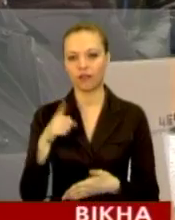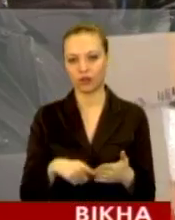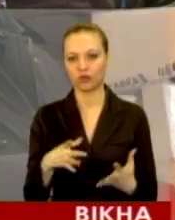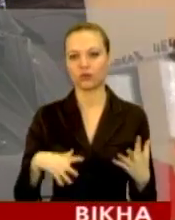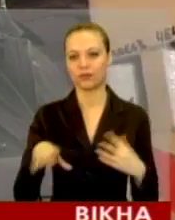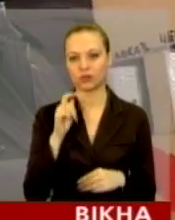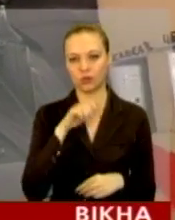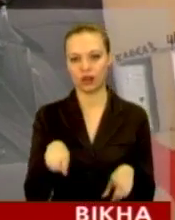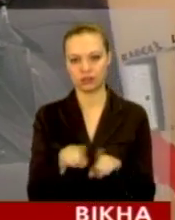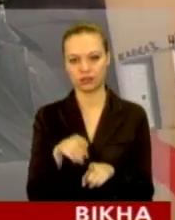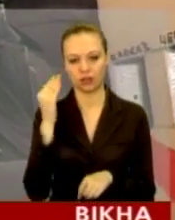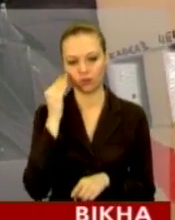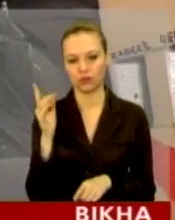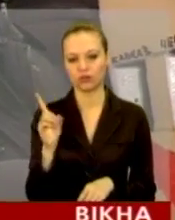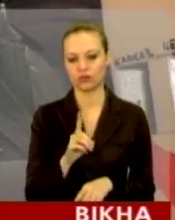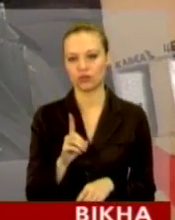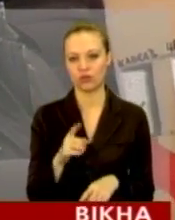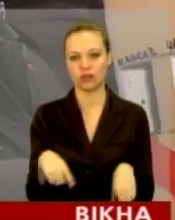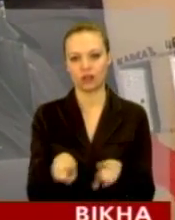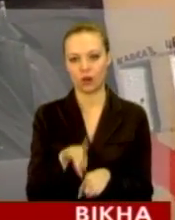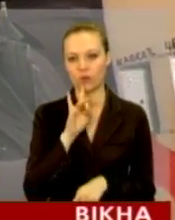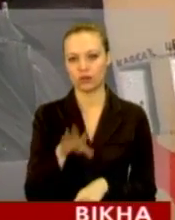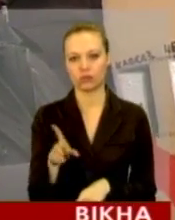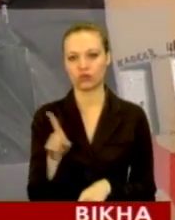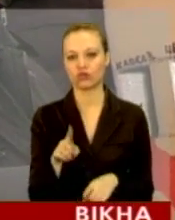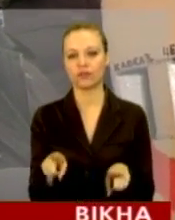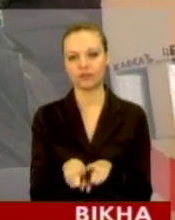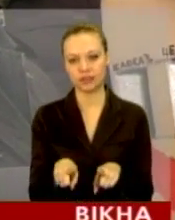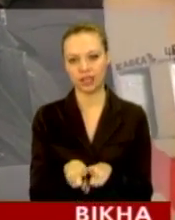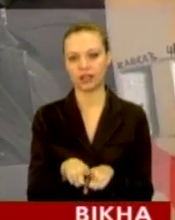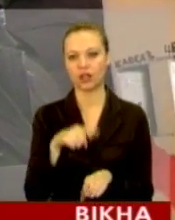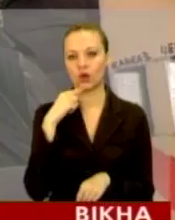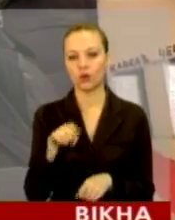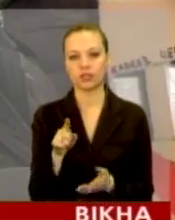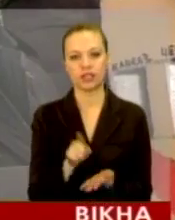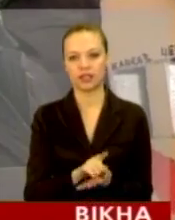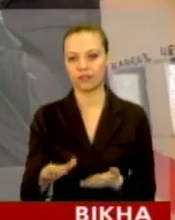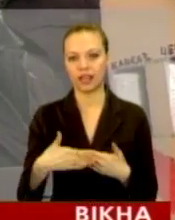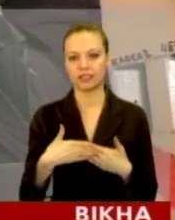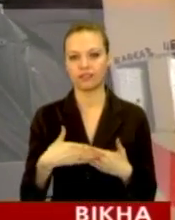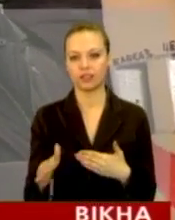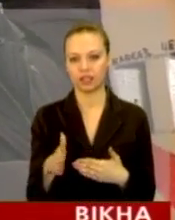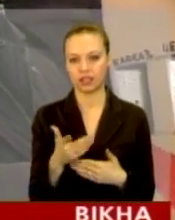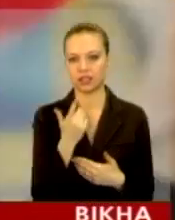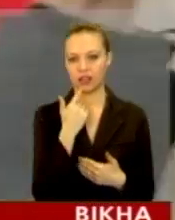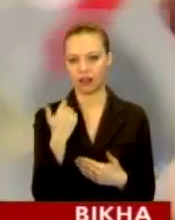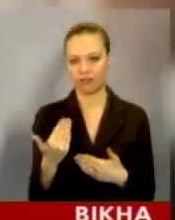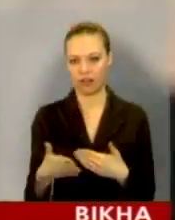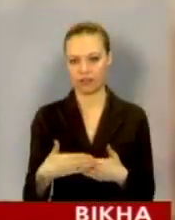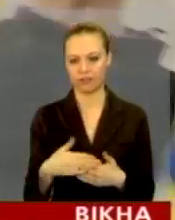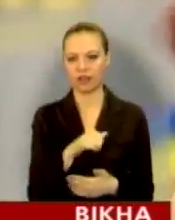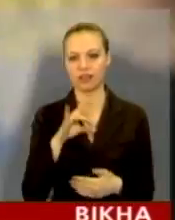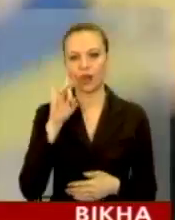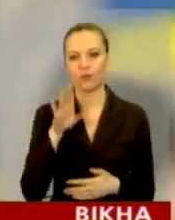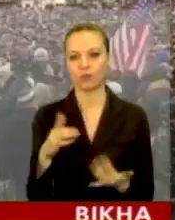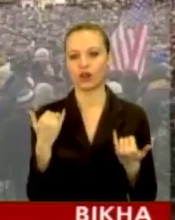всі українці так думають, що такого не буде, що все-таки Росії не вдасться відкрити криваві двері.